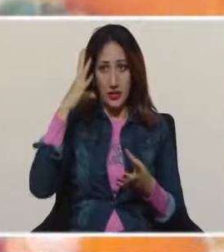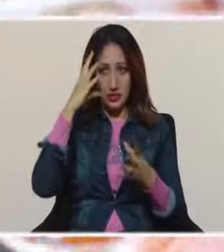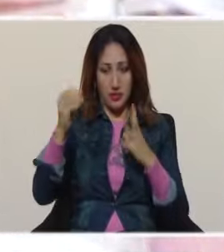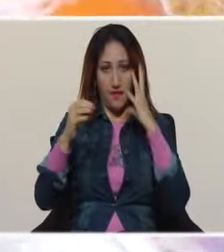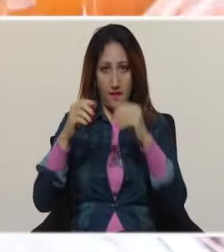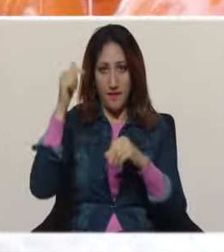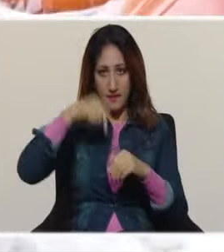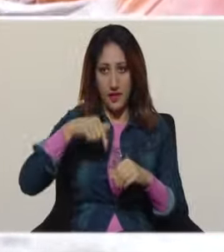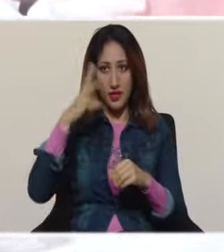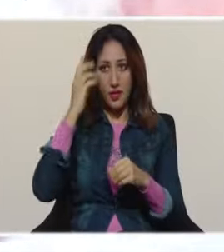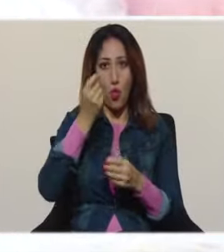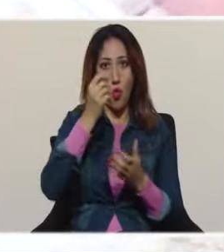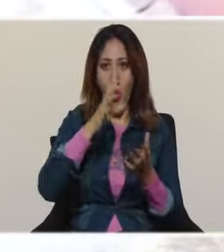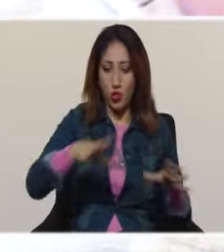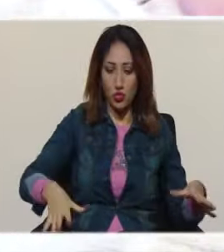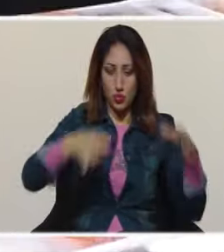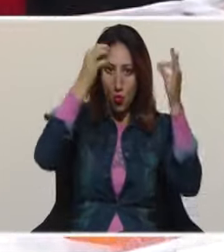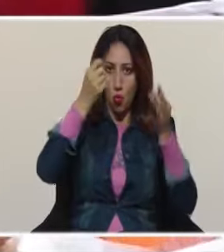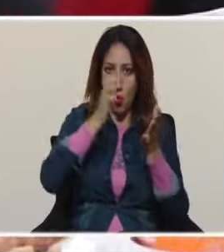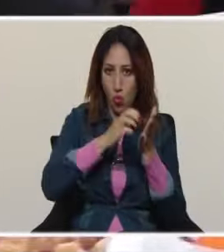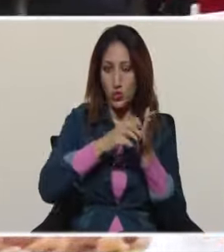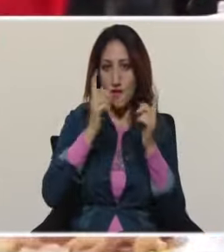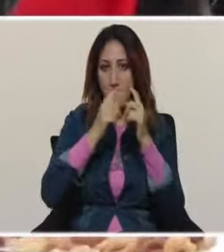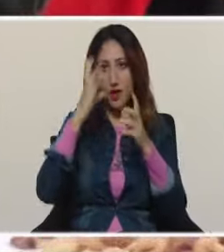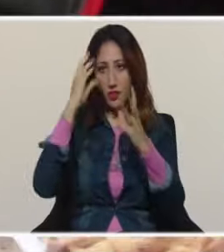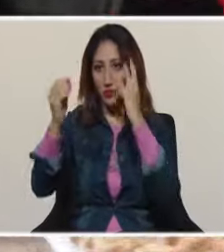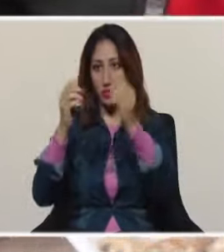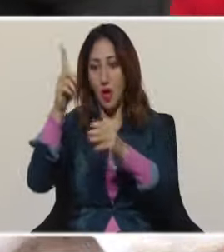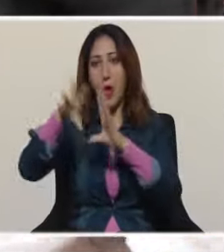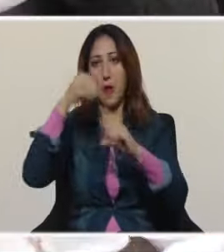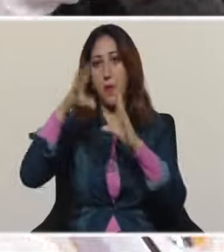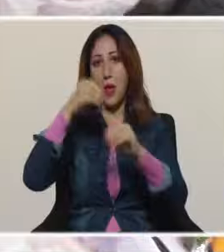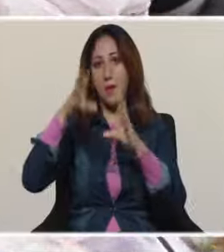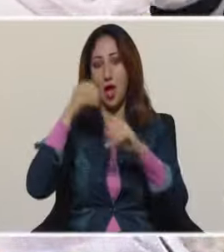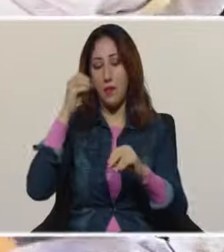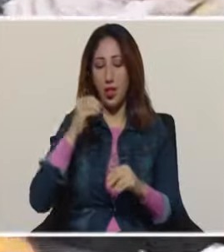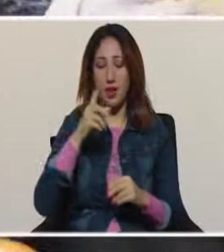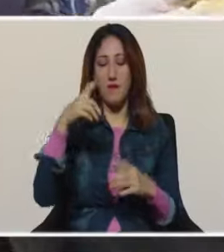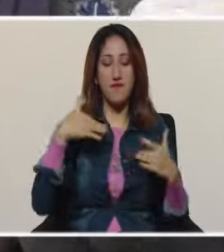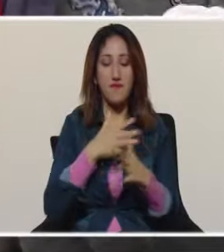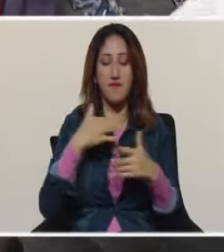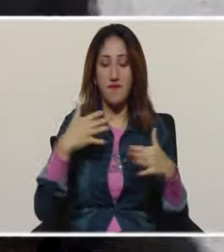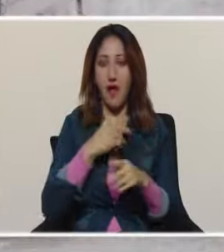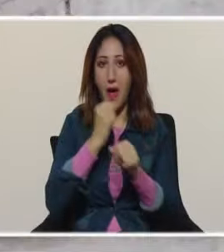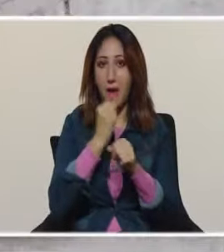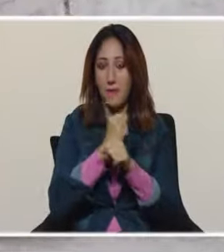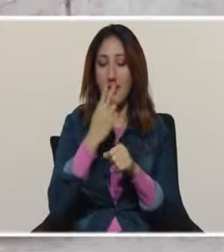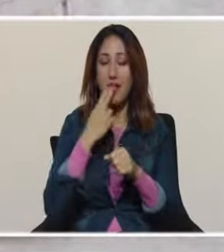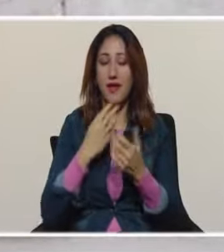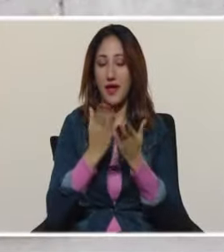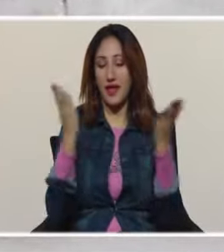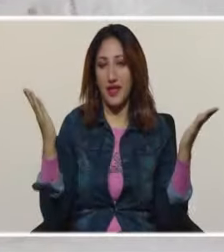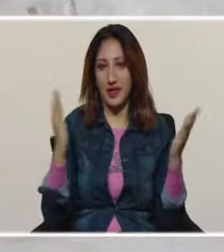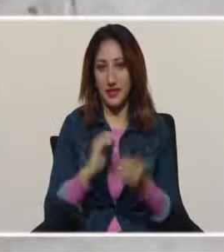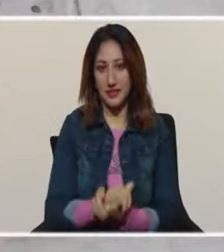لي ليه، يجيب لي رز، يجيب لي مكرونه، يجيب لي فراخ. انا لما بعمل خير بحس ان انا يعني بحس ان انا فرحانه وبحس ان انا مالكه الدنيا دي